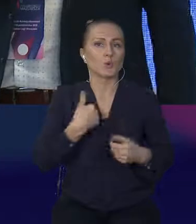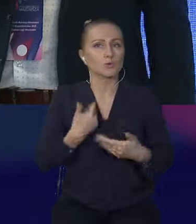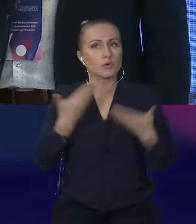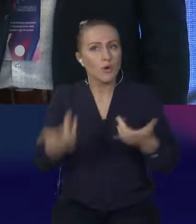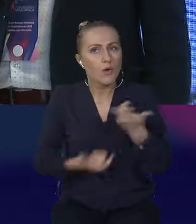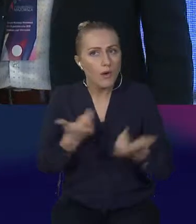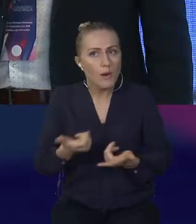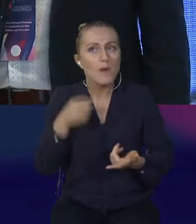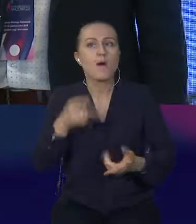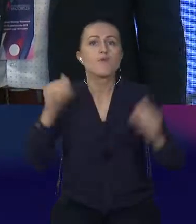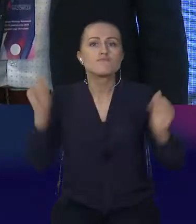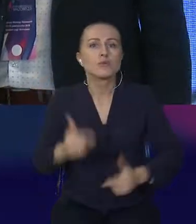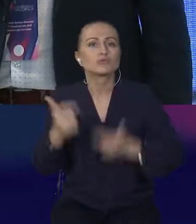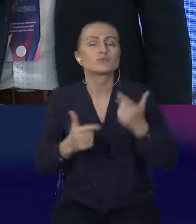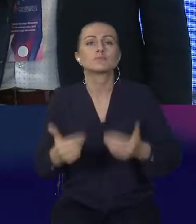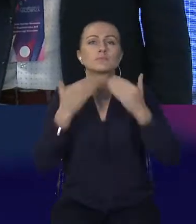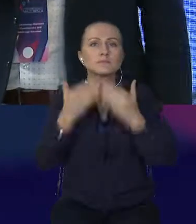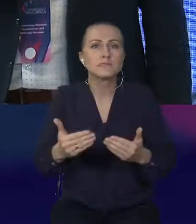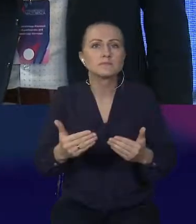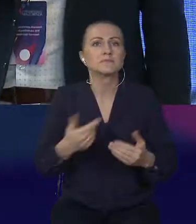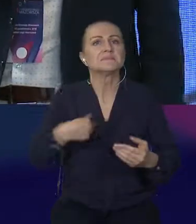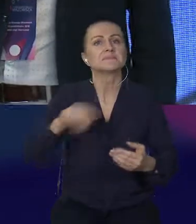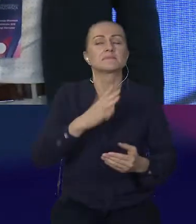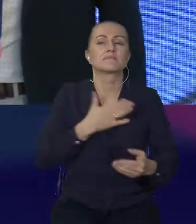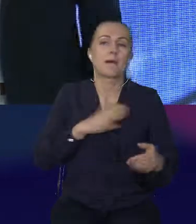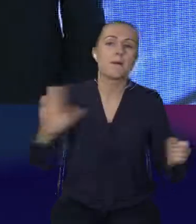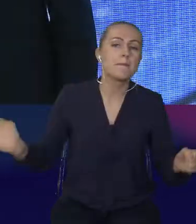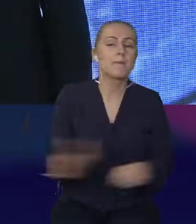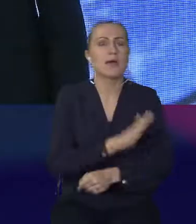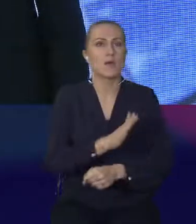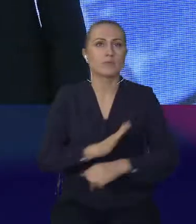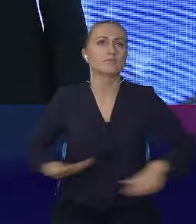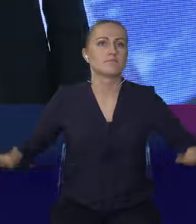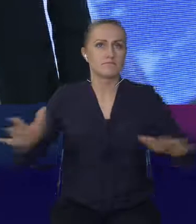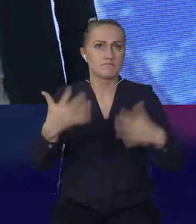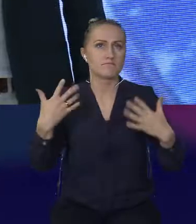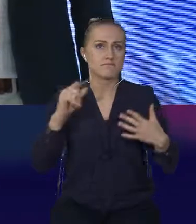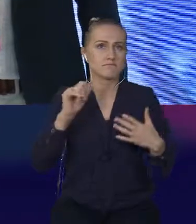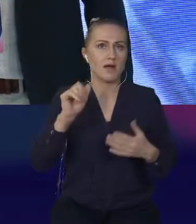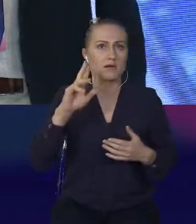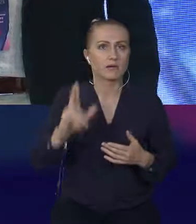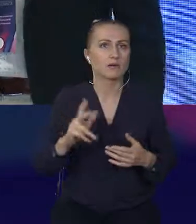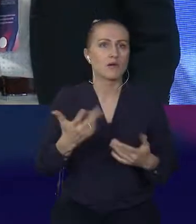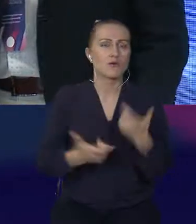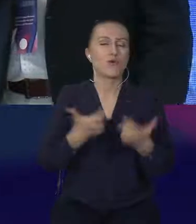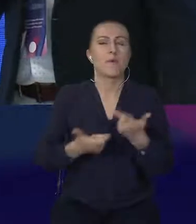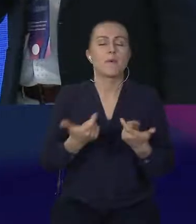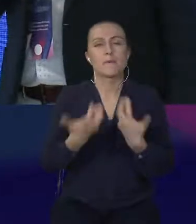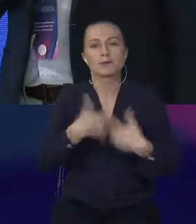możliwe są one dzięki temu, że mamy też kompleksowy park maszynowy, który umożliwia nam przeprowadzenie